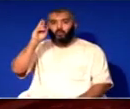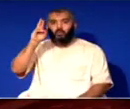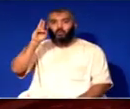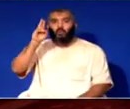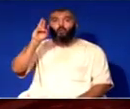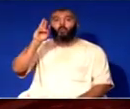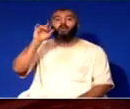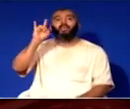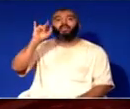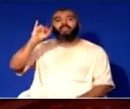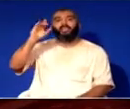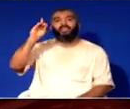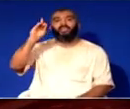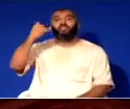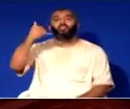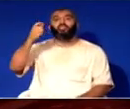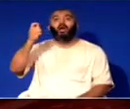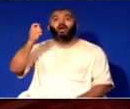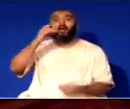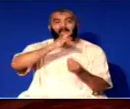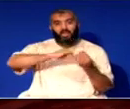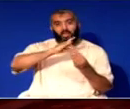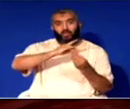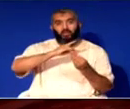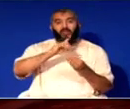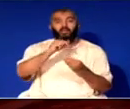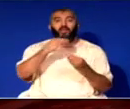نعم. وعندي سؤال اخر.